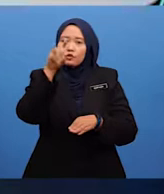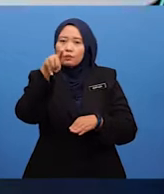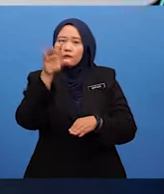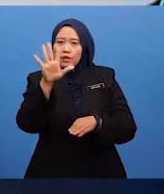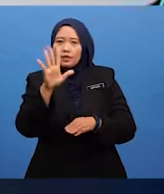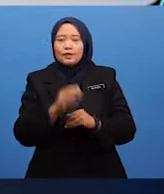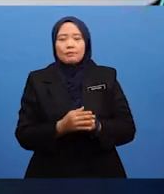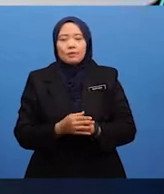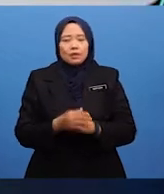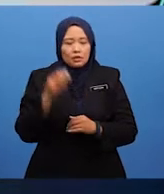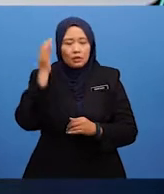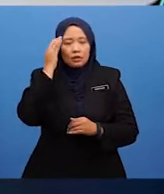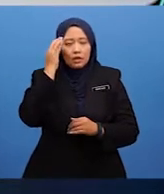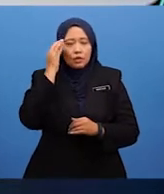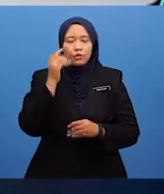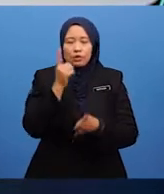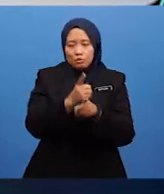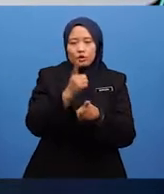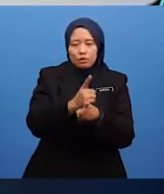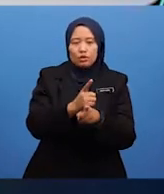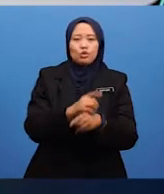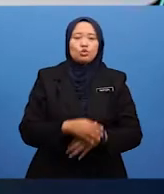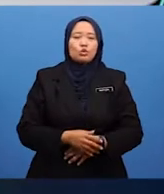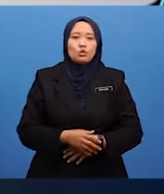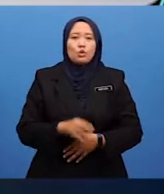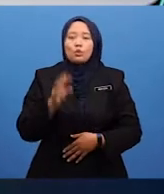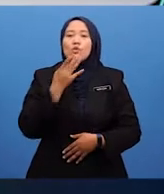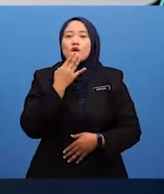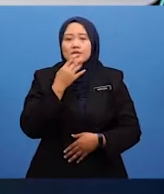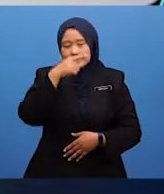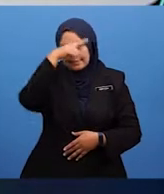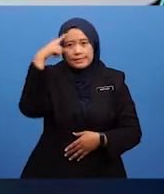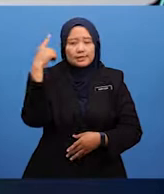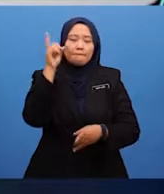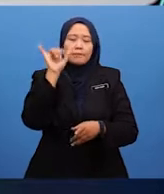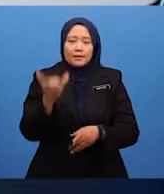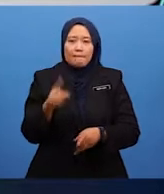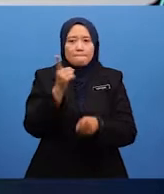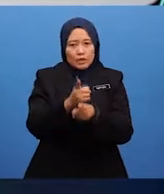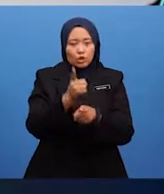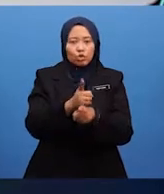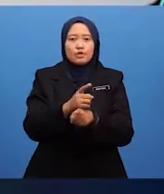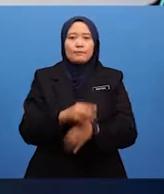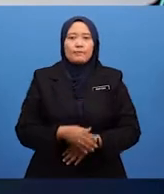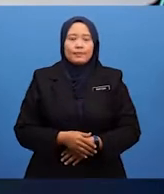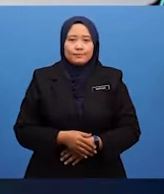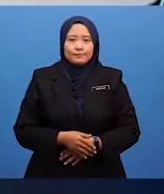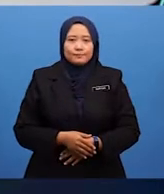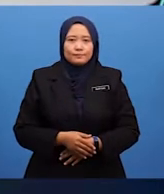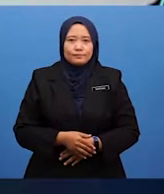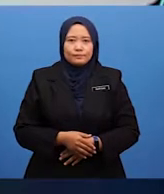kita dapatkan subjek yang sebenarnya baru ketik hitamkan ah dan Hai Yeh